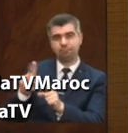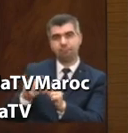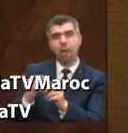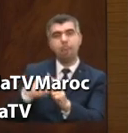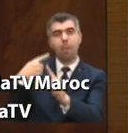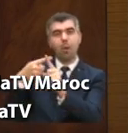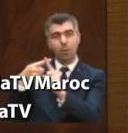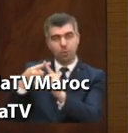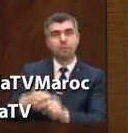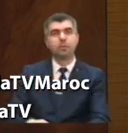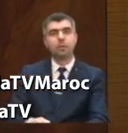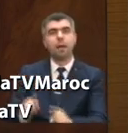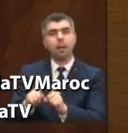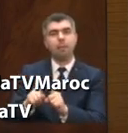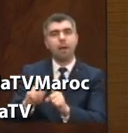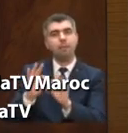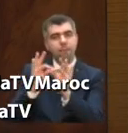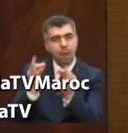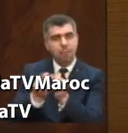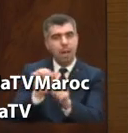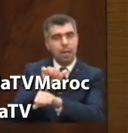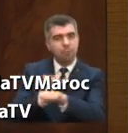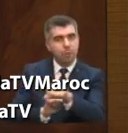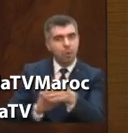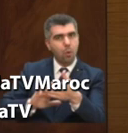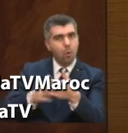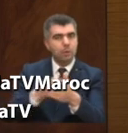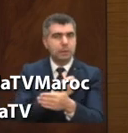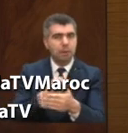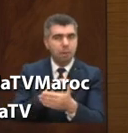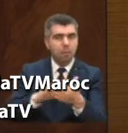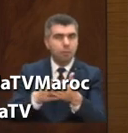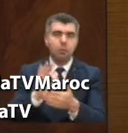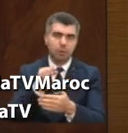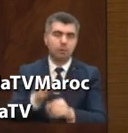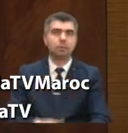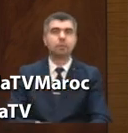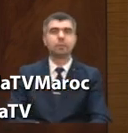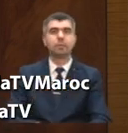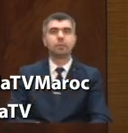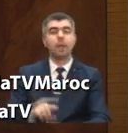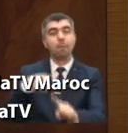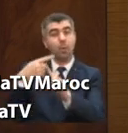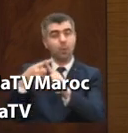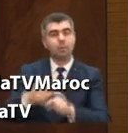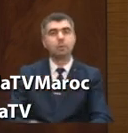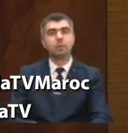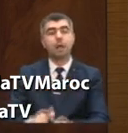إليه التعويضات العائلية والاستفادة من التغطية الصحية الإجبارية للمرض. أيضا